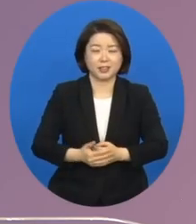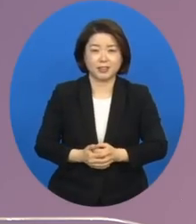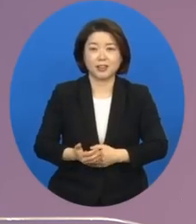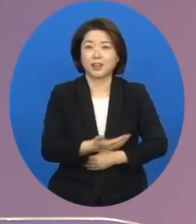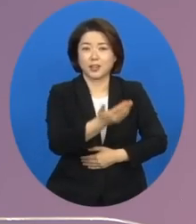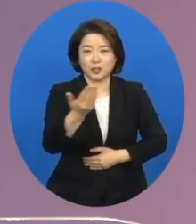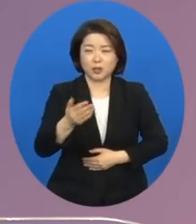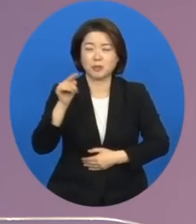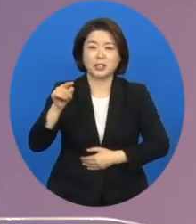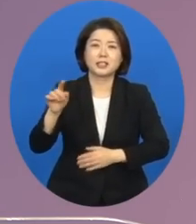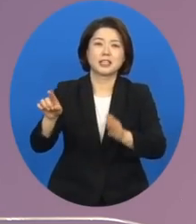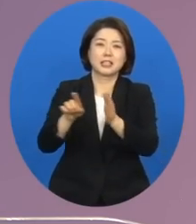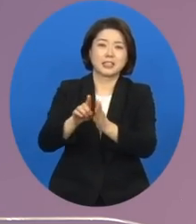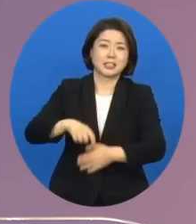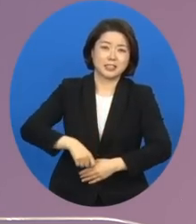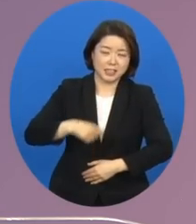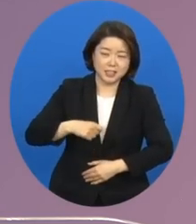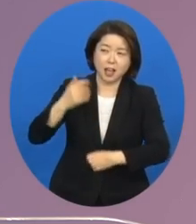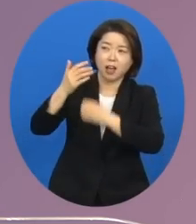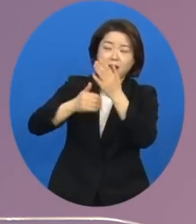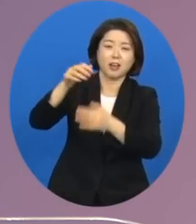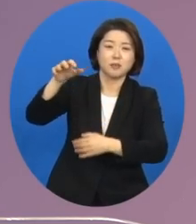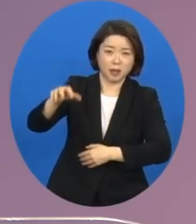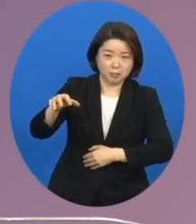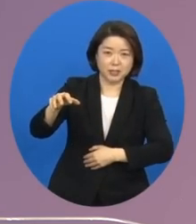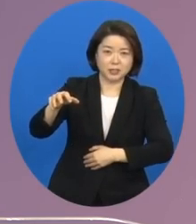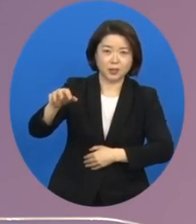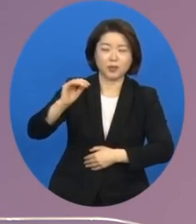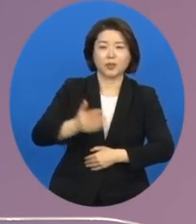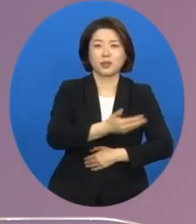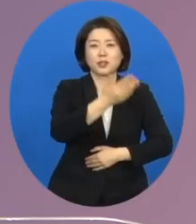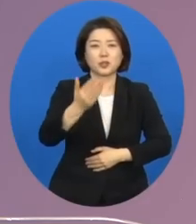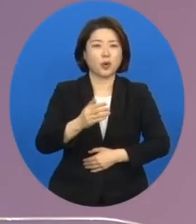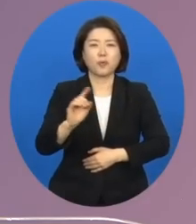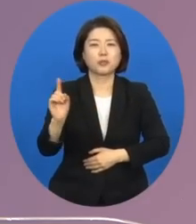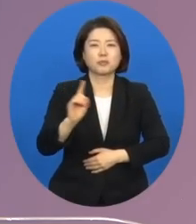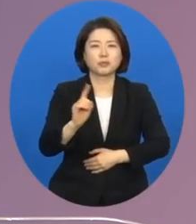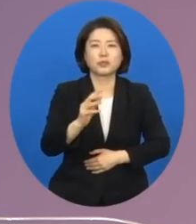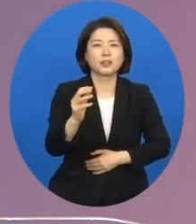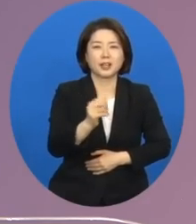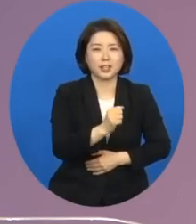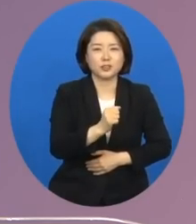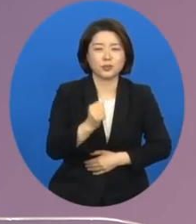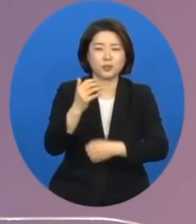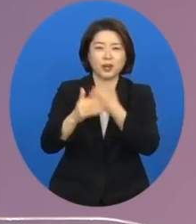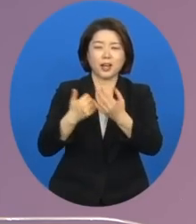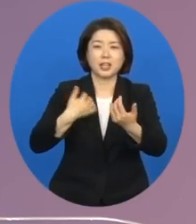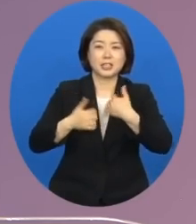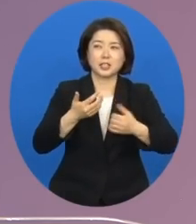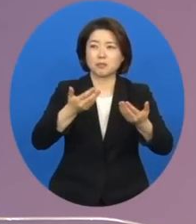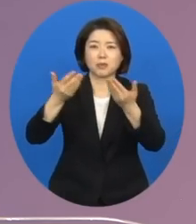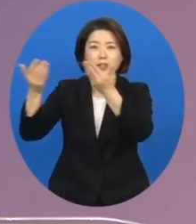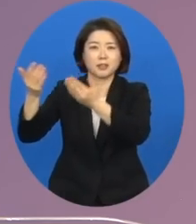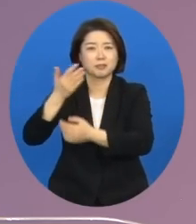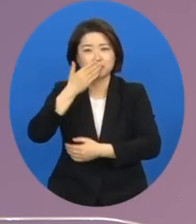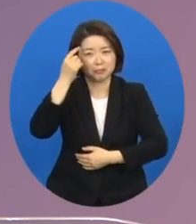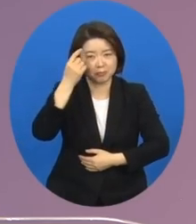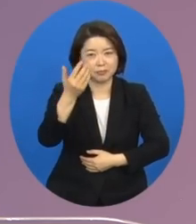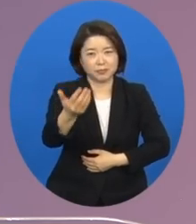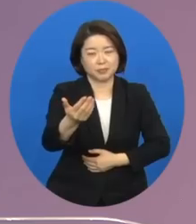여러분은이 신실하신 하나님 앞에서 여러분은 무엇으로 하나님을 기쁘게 하시겠습니까